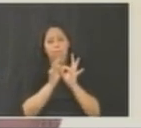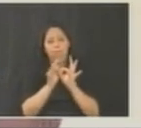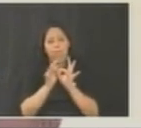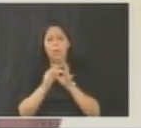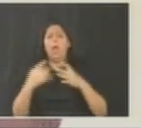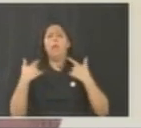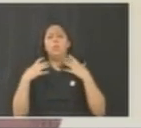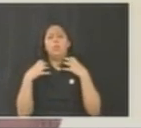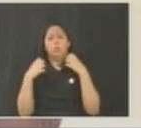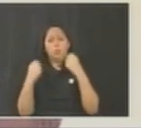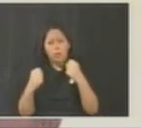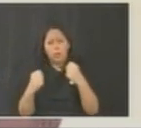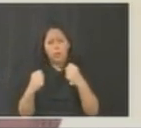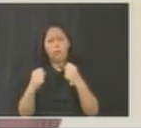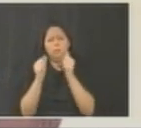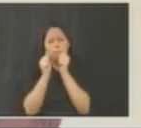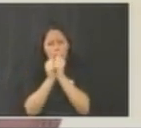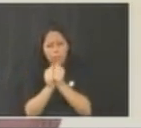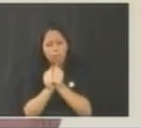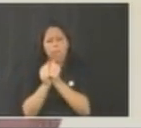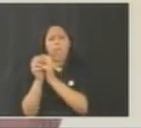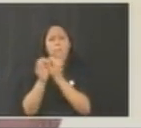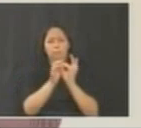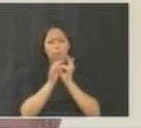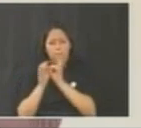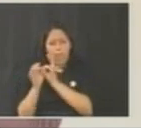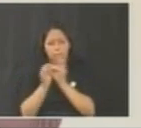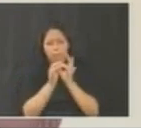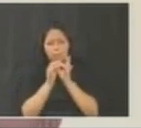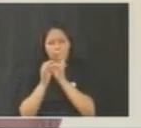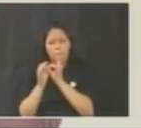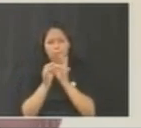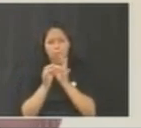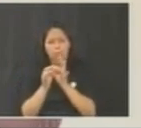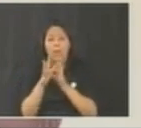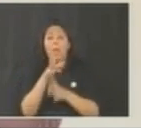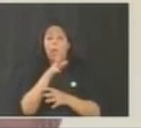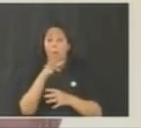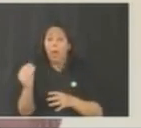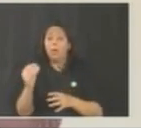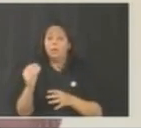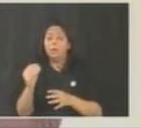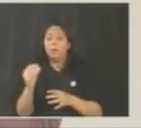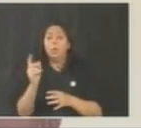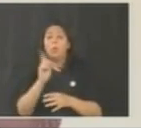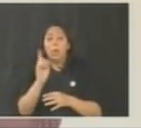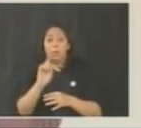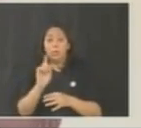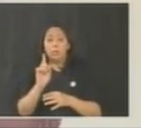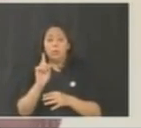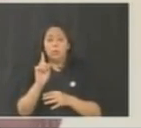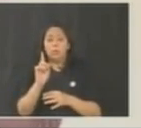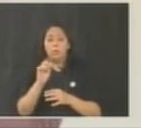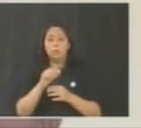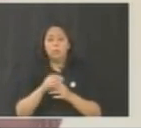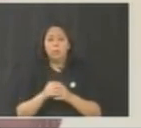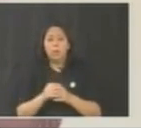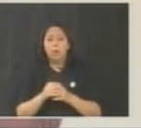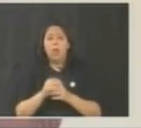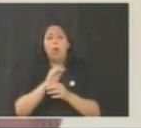ating pagkakaisa. At gawing lakas, hindi hadlang, ang